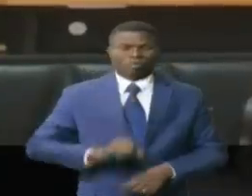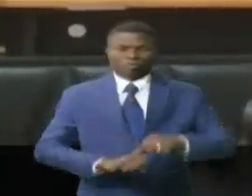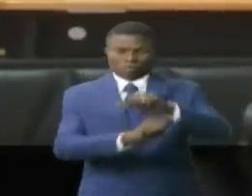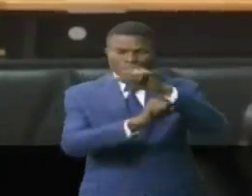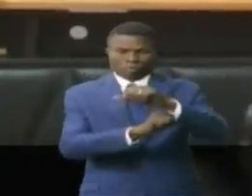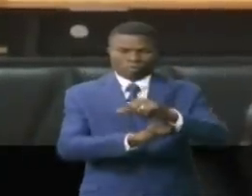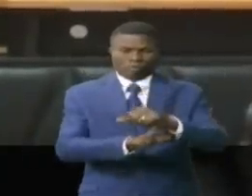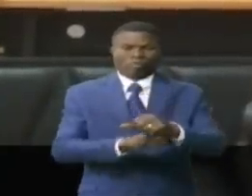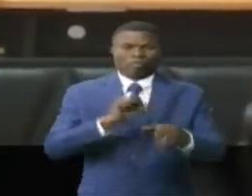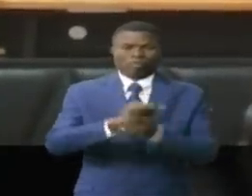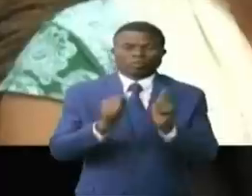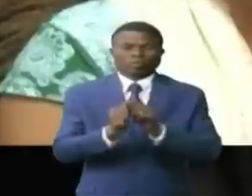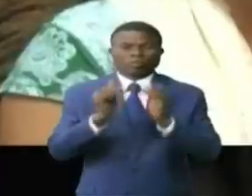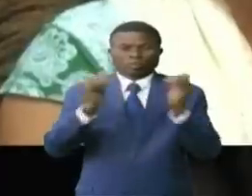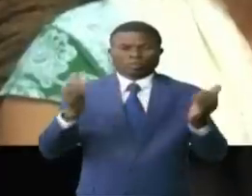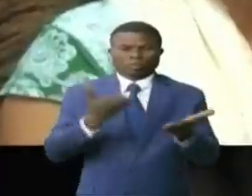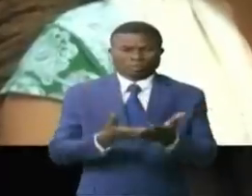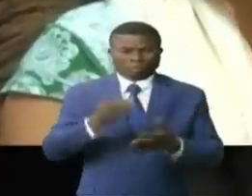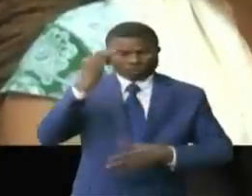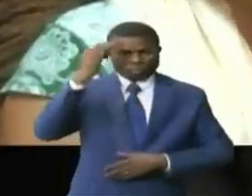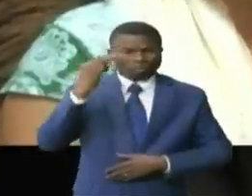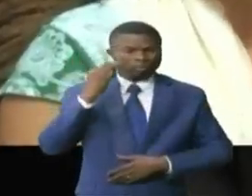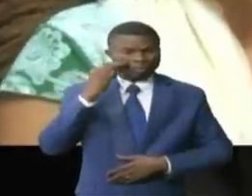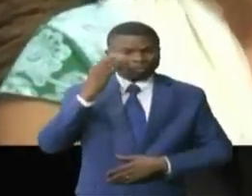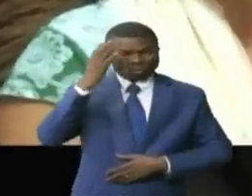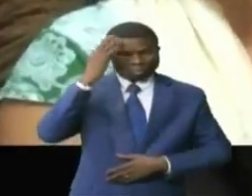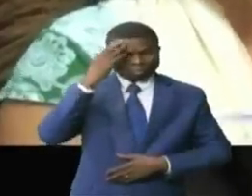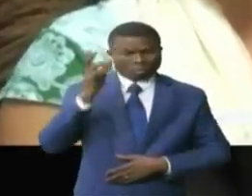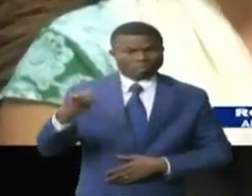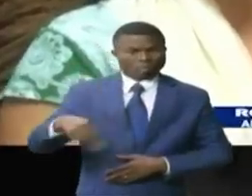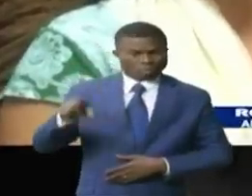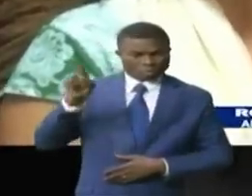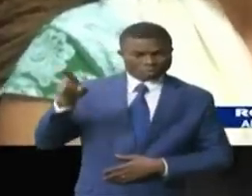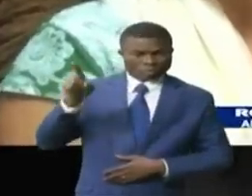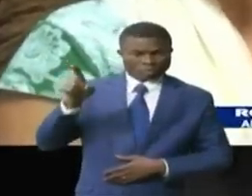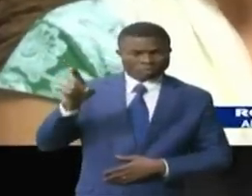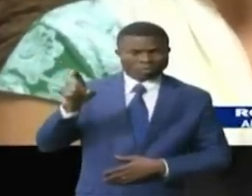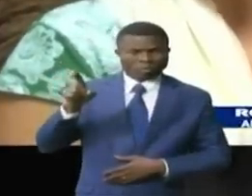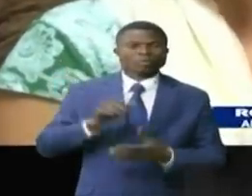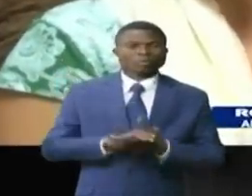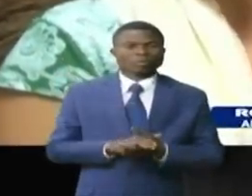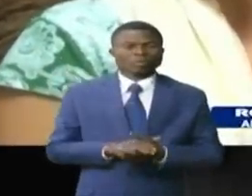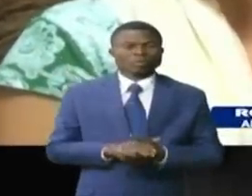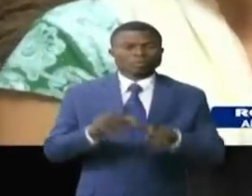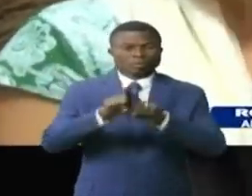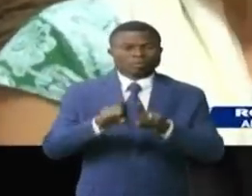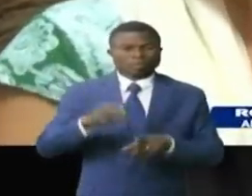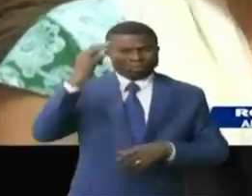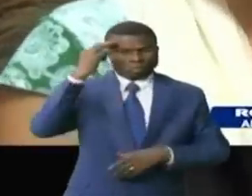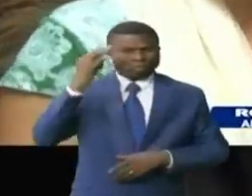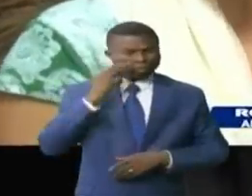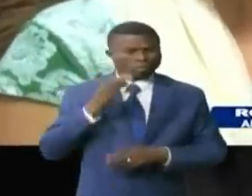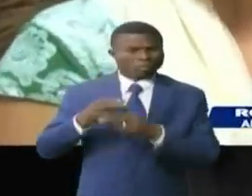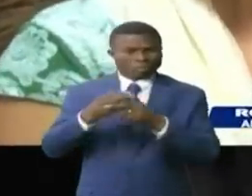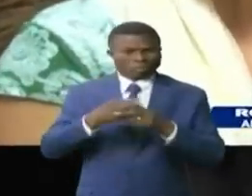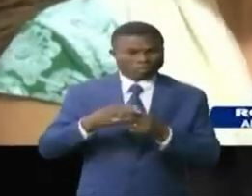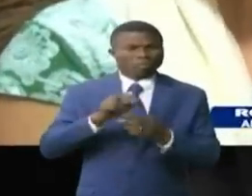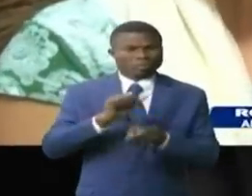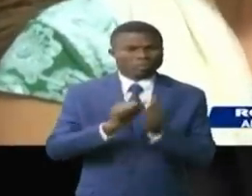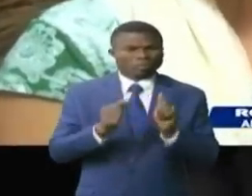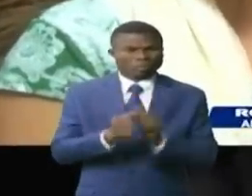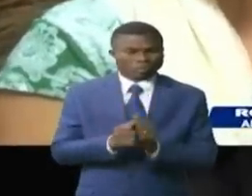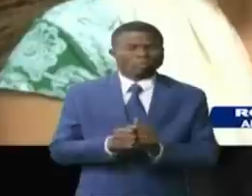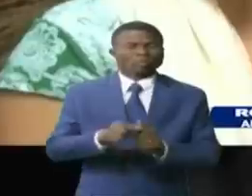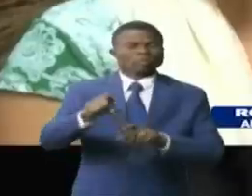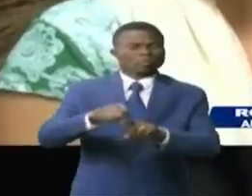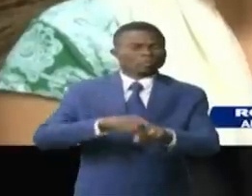appui au processus de paix. Le ministre connaît très bien la région, bien sûr. Il a, il a suivi cette situation depuis longtemps